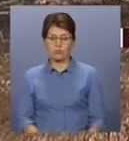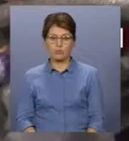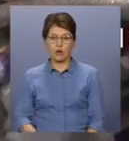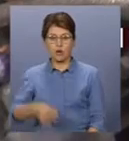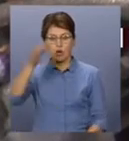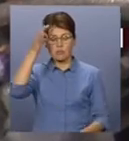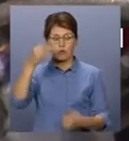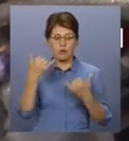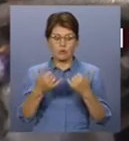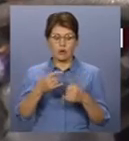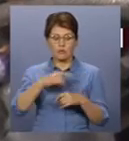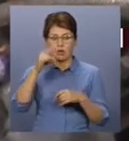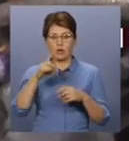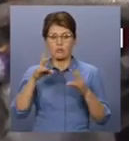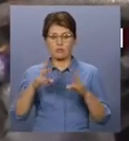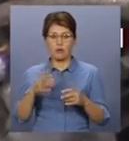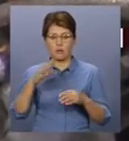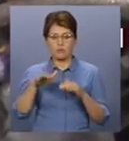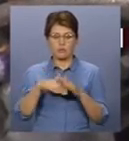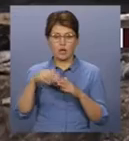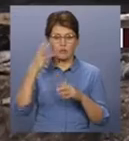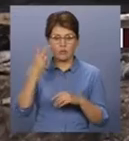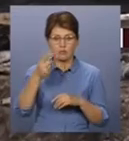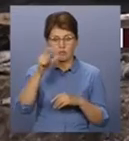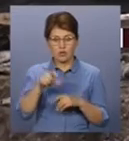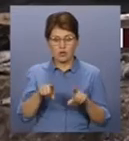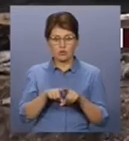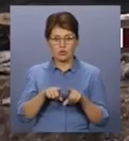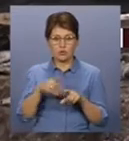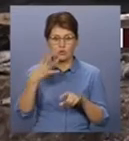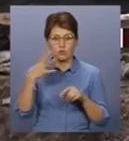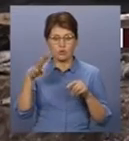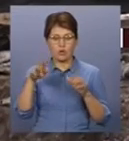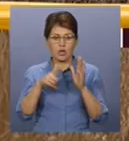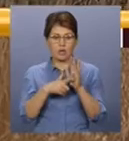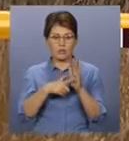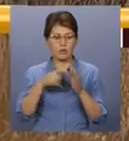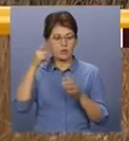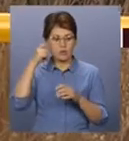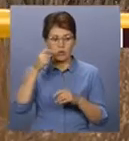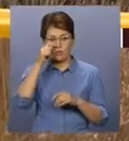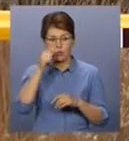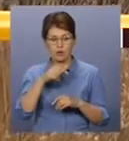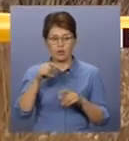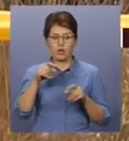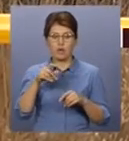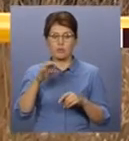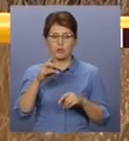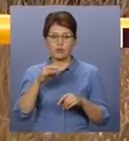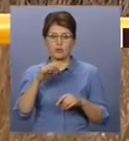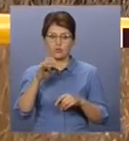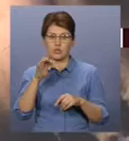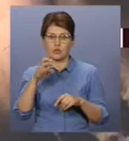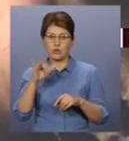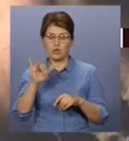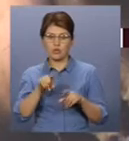Напомню, накануне в авиакатастрофе под Алматы погибли два человека. Это 47-летний гражданин Украины, пилот-инструктор Сергей